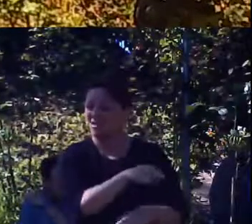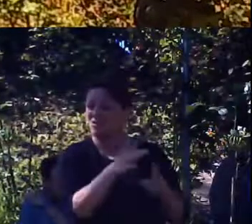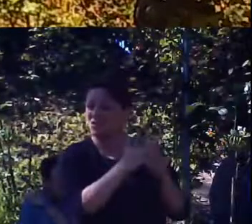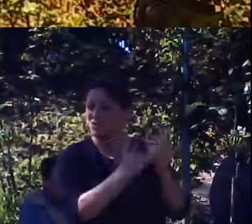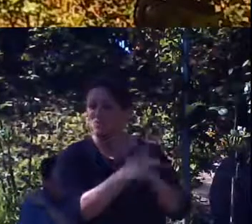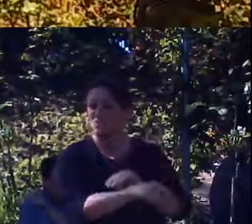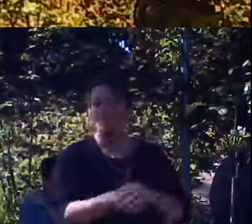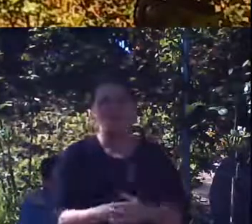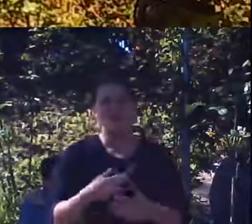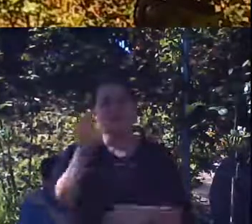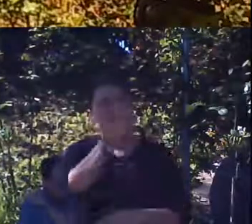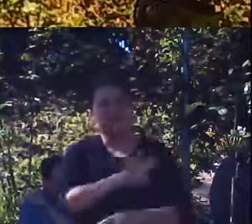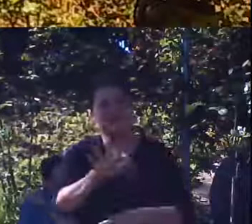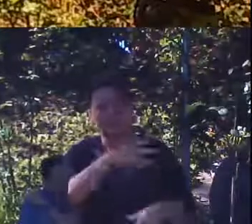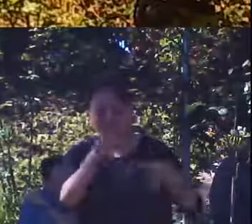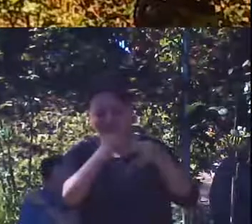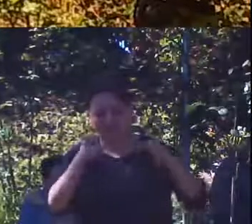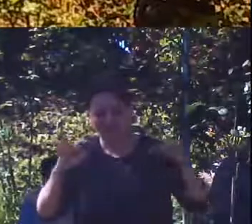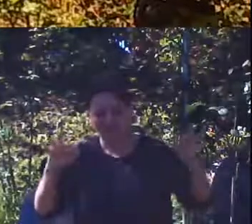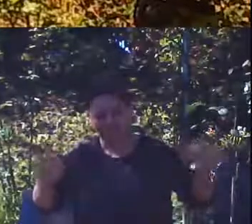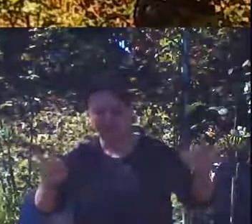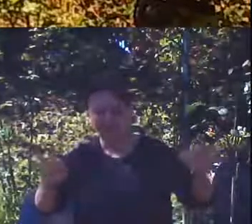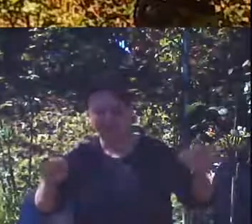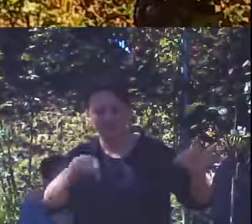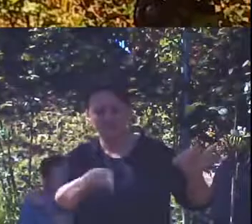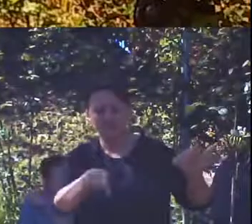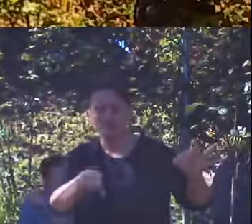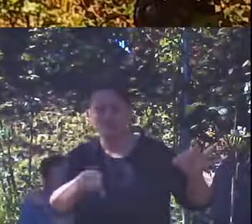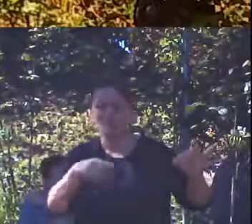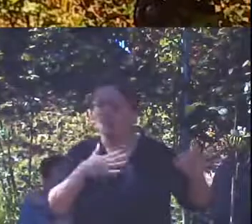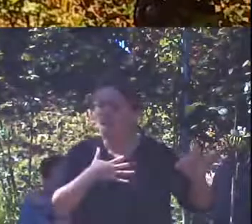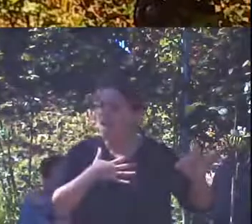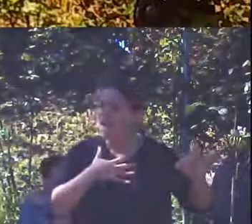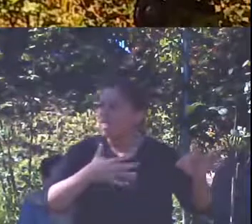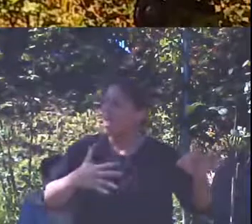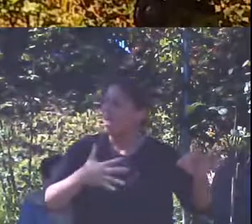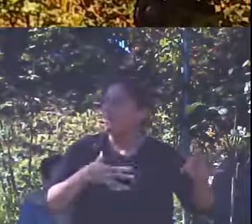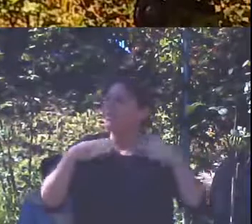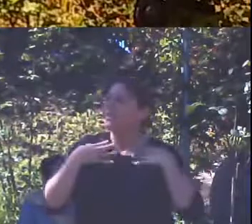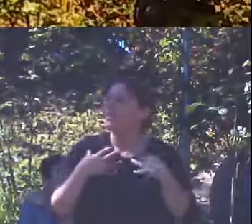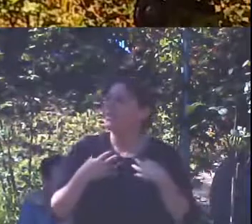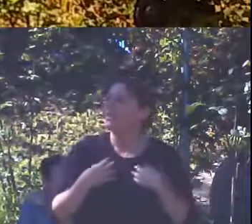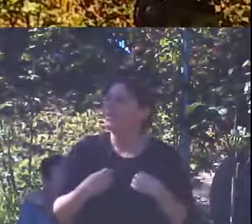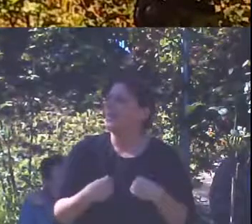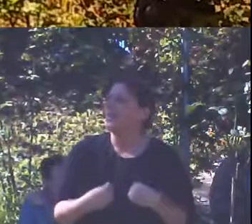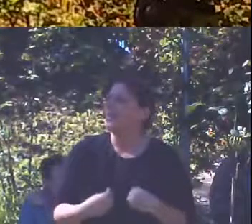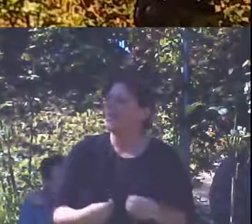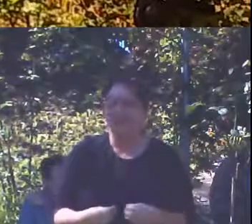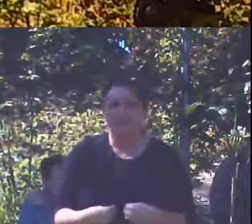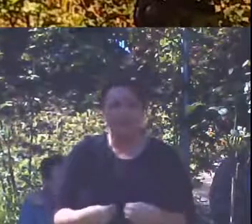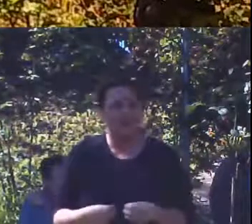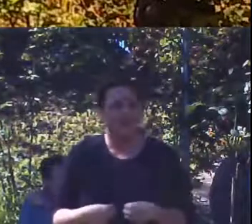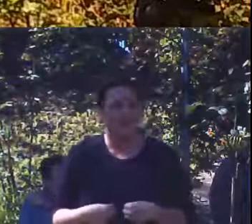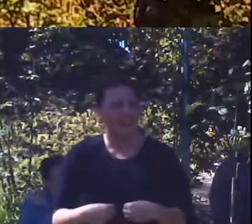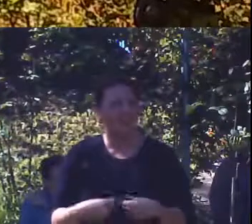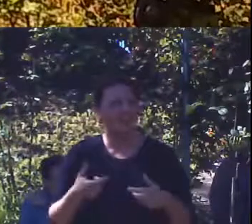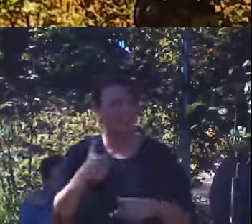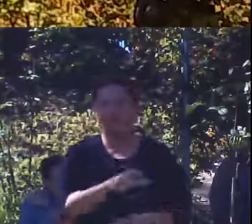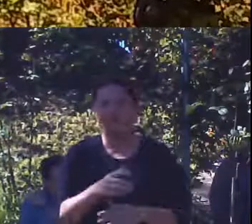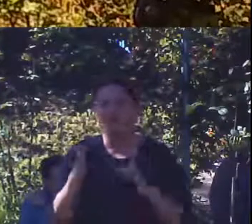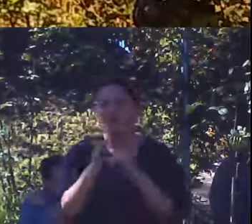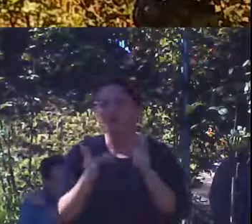parola di gesù dovrebbe farci tirare il fiato cioè gesù non è venuto